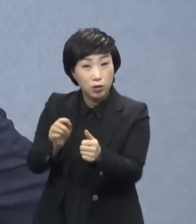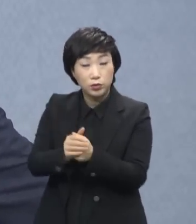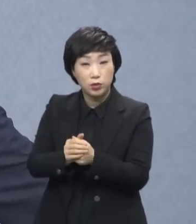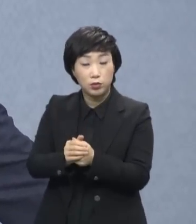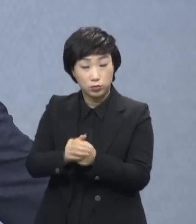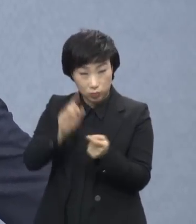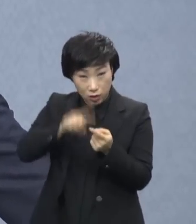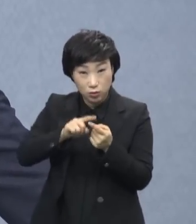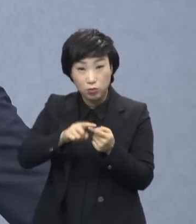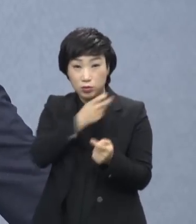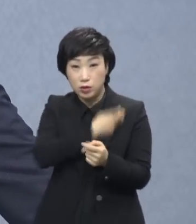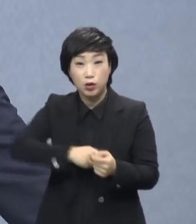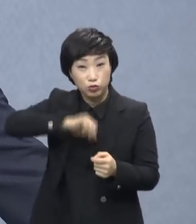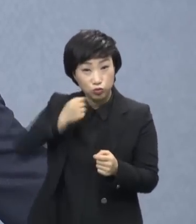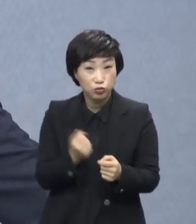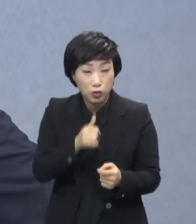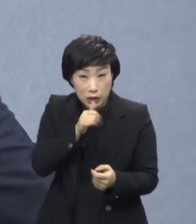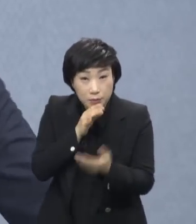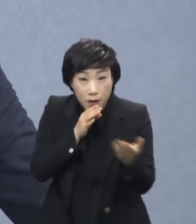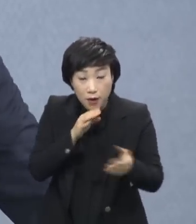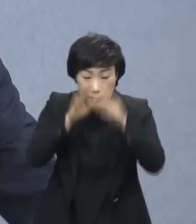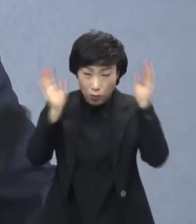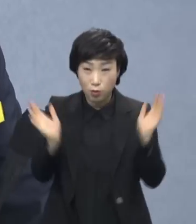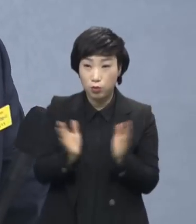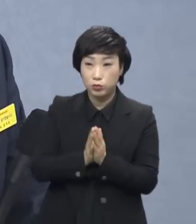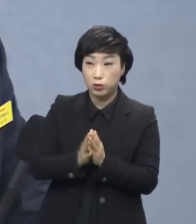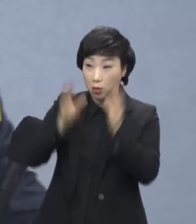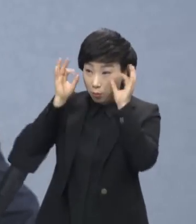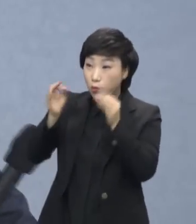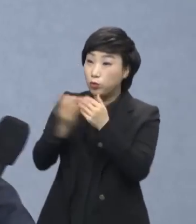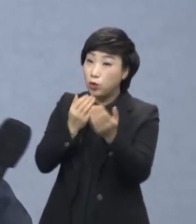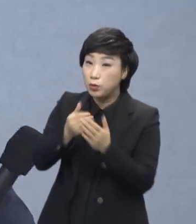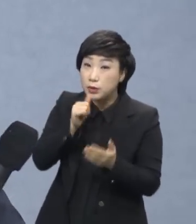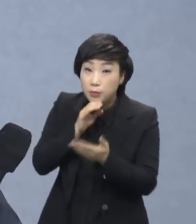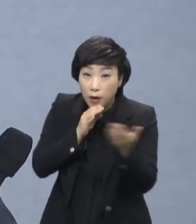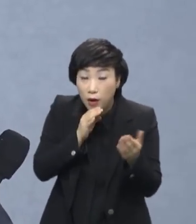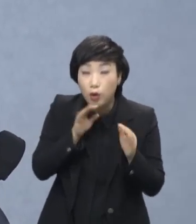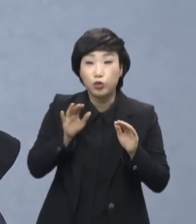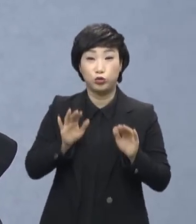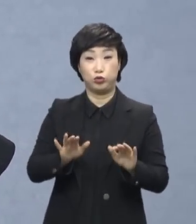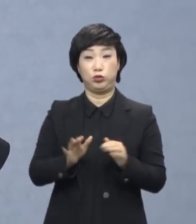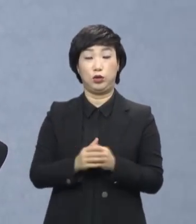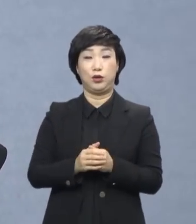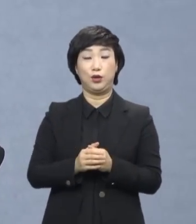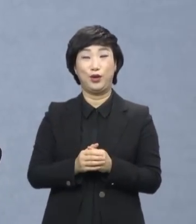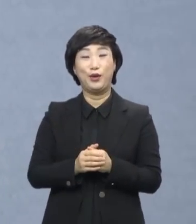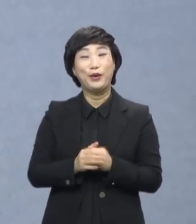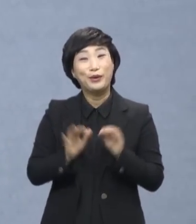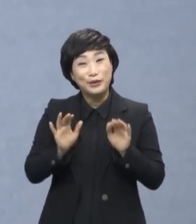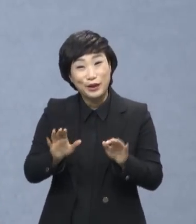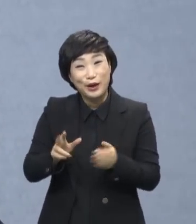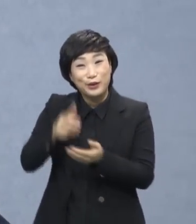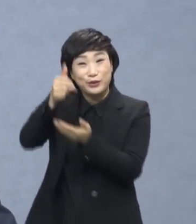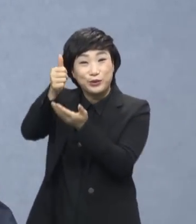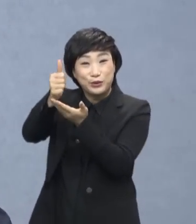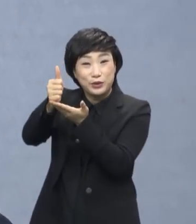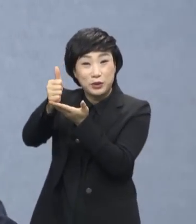명령하심에 따라서 모든 걸 다 봤어요. 그런데 어찌 주님이